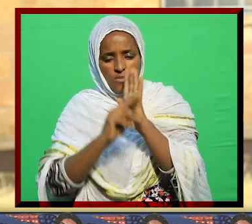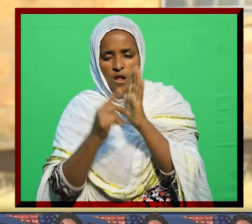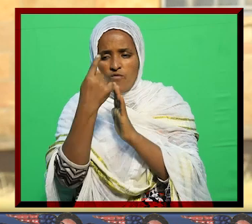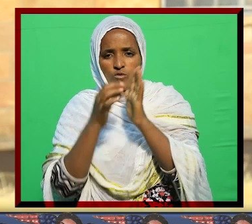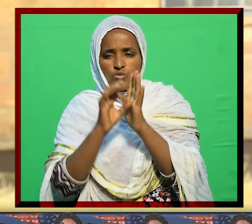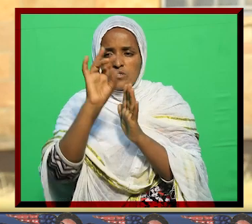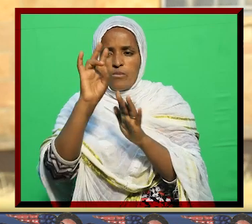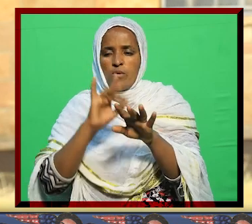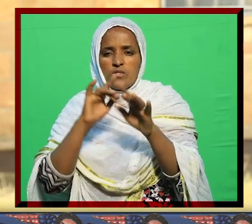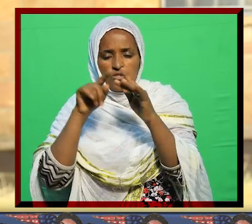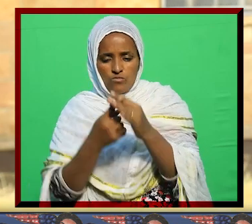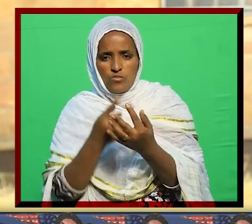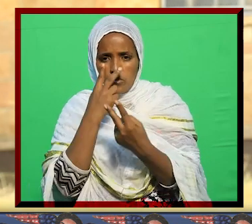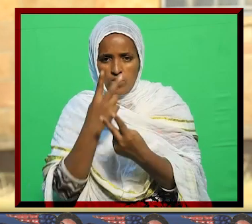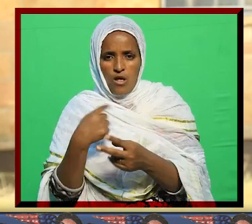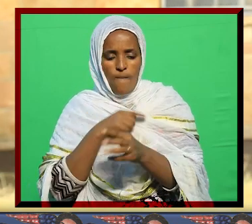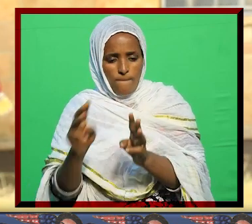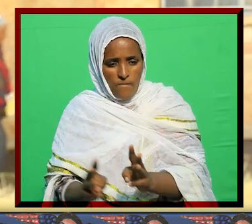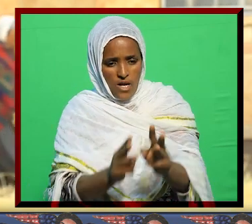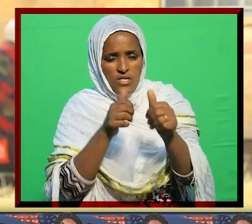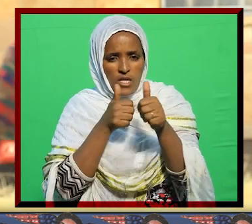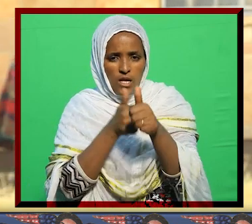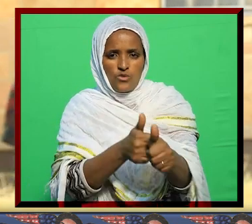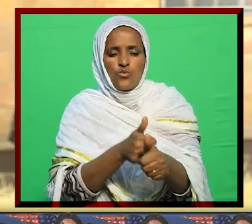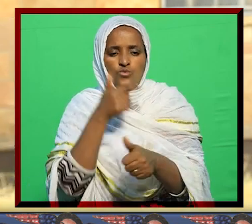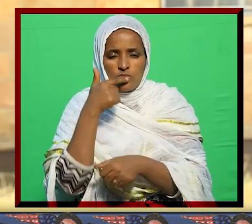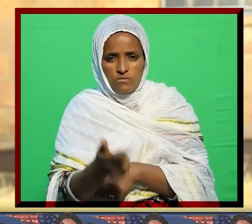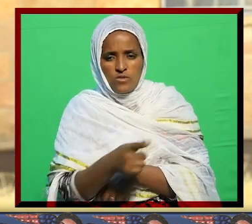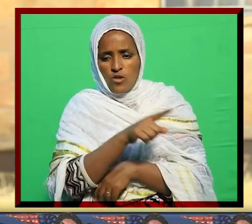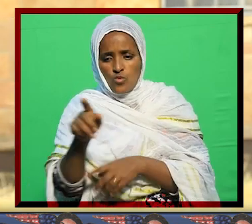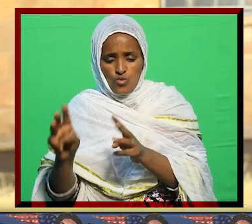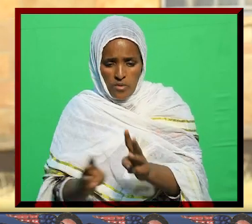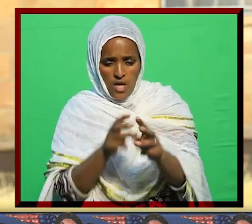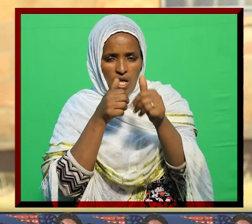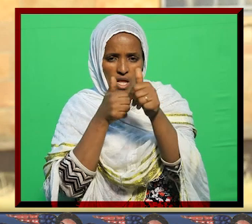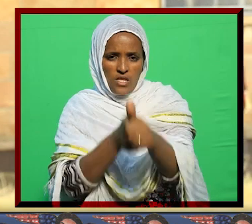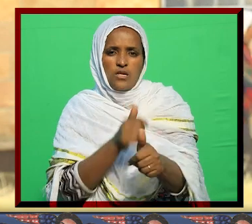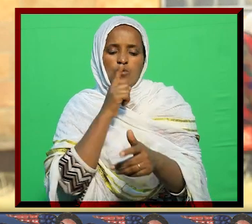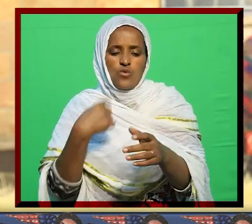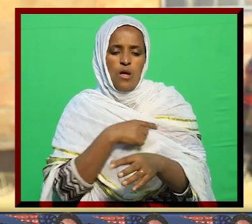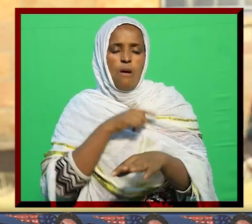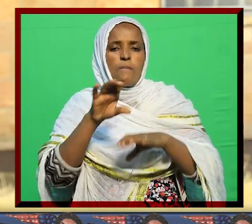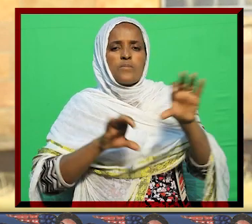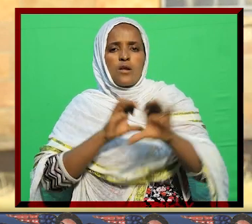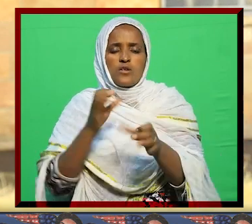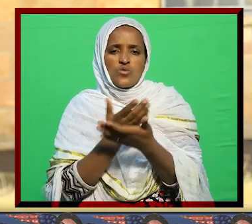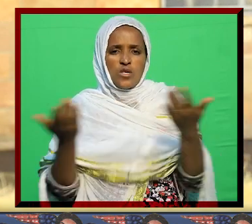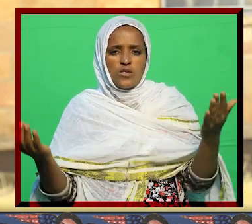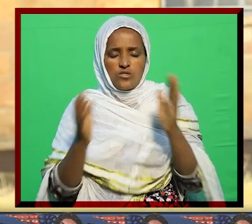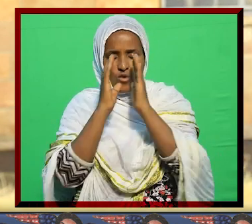ምዕራፍ 1 ቁጥር 7 ላይ 6 ጀምሮ የእኛን መንገድ ተከተሉት ብሎ ይናገራል። የእነሱን መንገድ እየተከተልን ነው ማለት ነው። በምናደርጋቸው